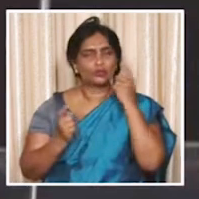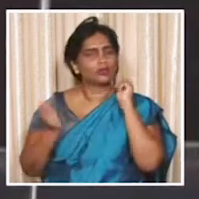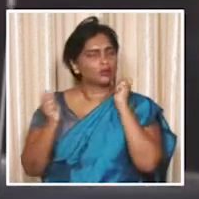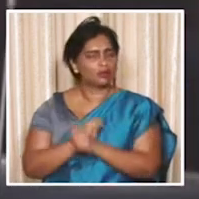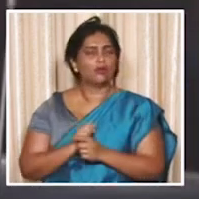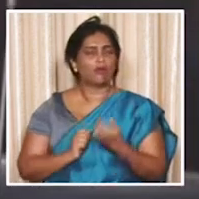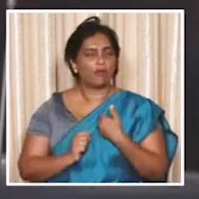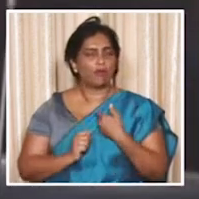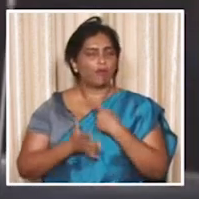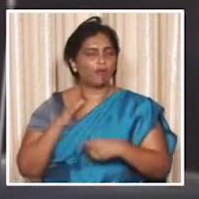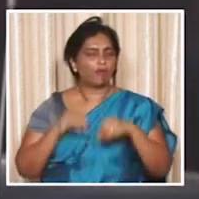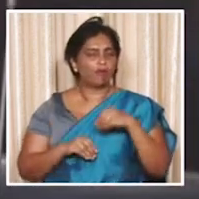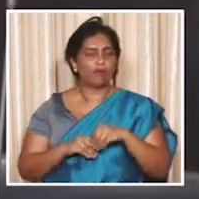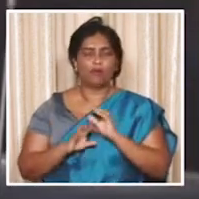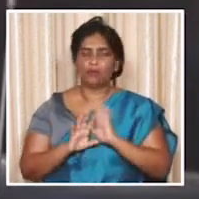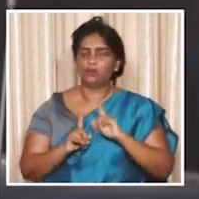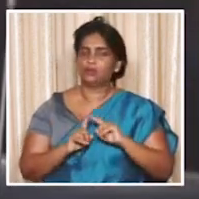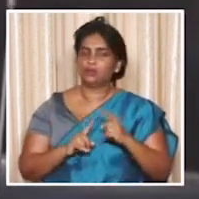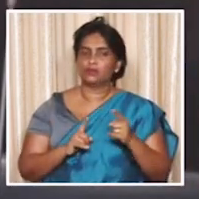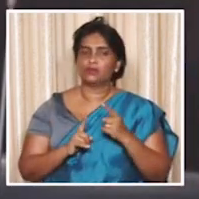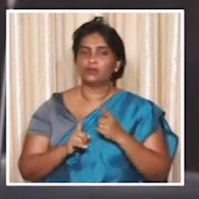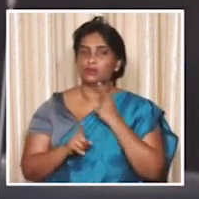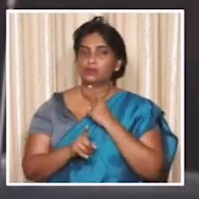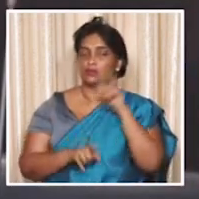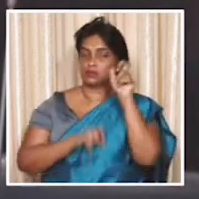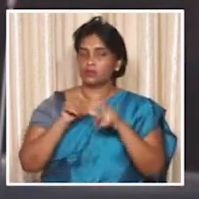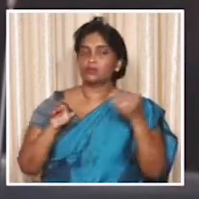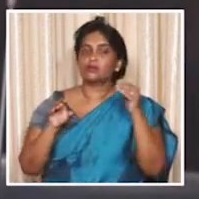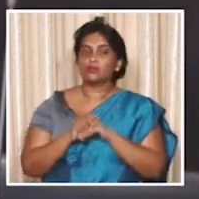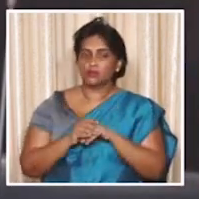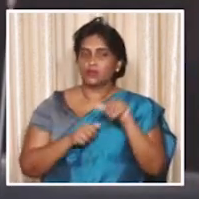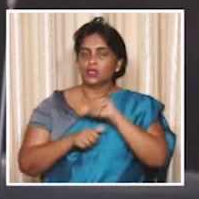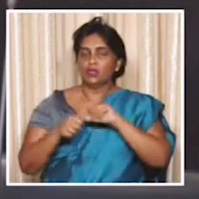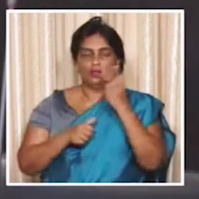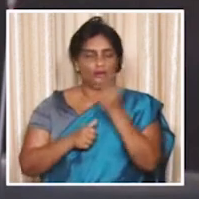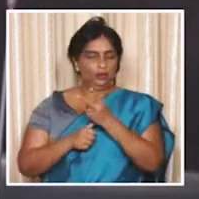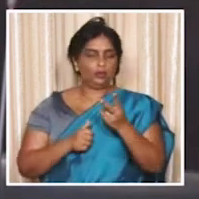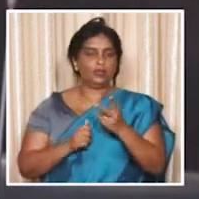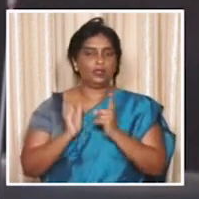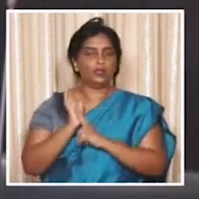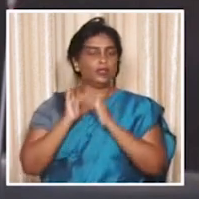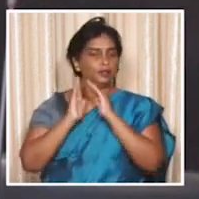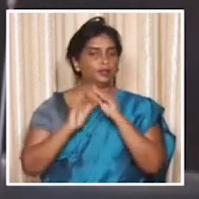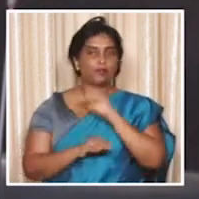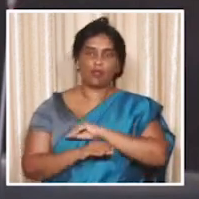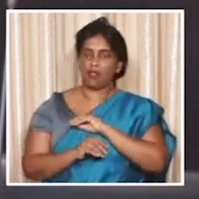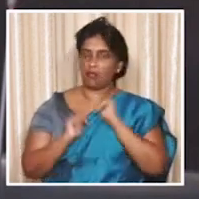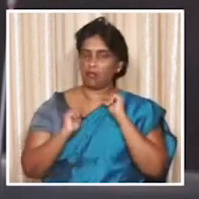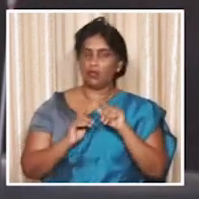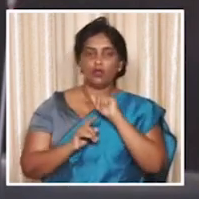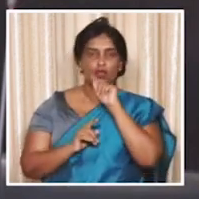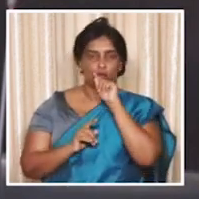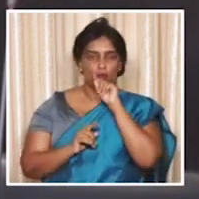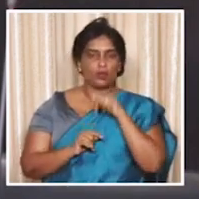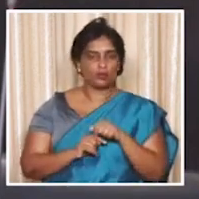අලුතෙන් දේශපාලන නොවන ආචාර්යවරු පත් කරලා තියෙනවා මේ ආයතන දෙකට. ලේකව්ස් ආයතනයේ ලාභයි රූපවාහිනියත්